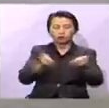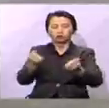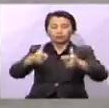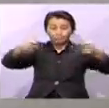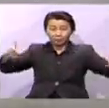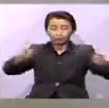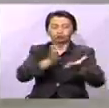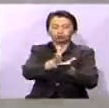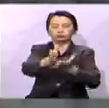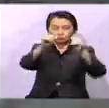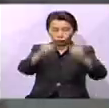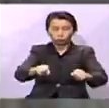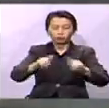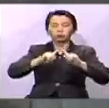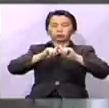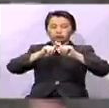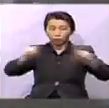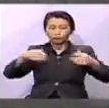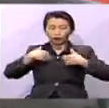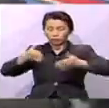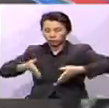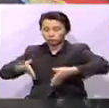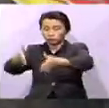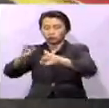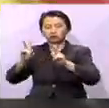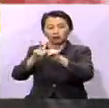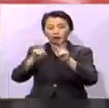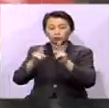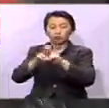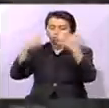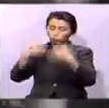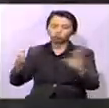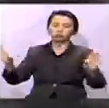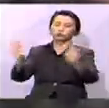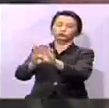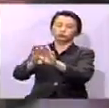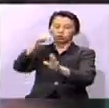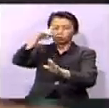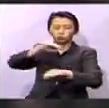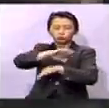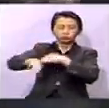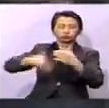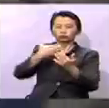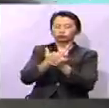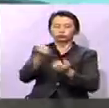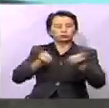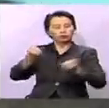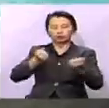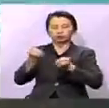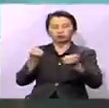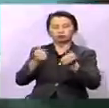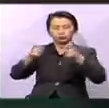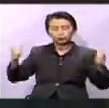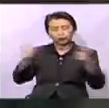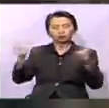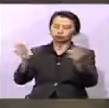berat. Walaubagaimanapun, terdapat juga jalan-jalan kampung yang telah ditutup kepada semua jenis kenderaan.